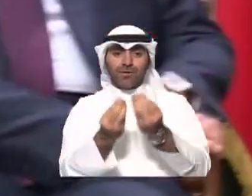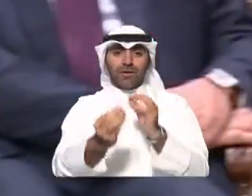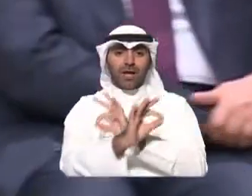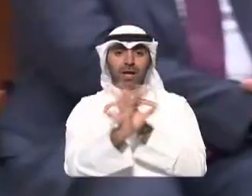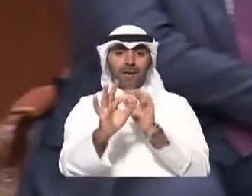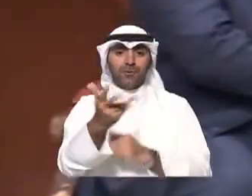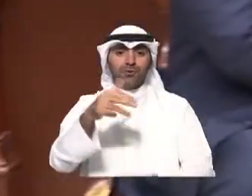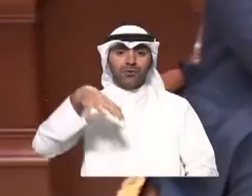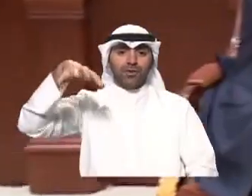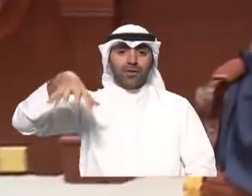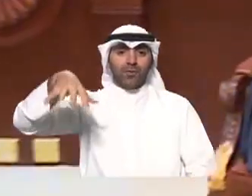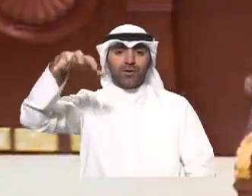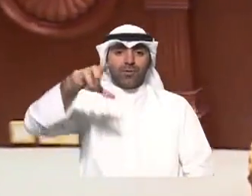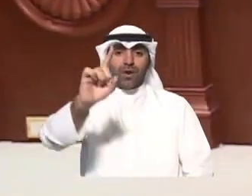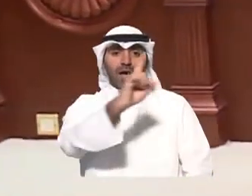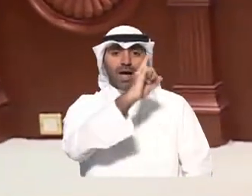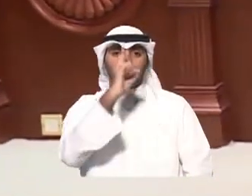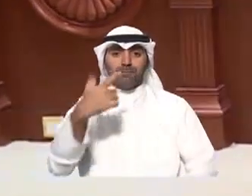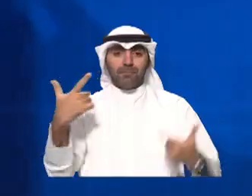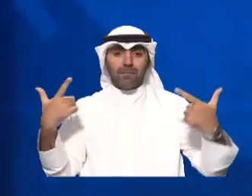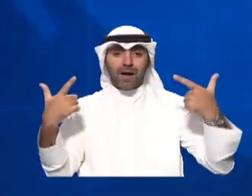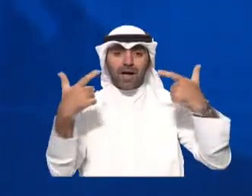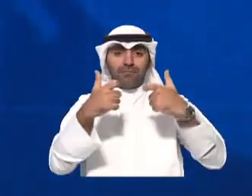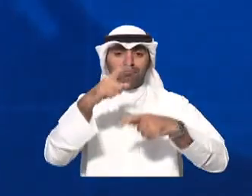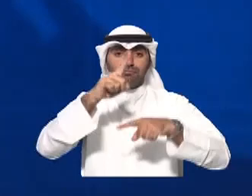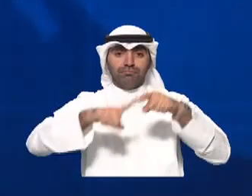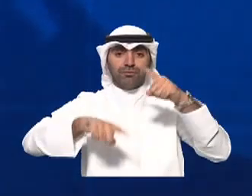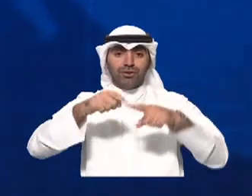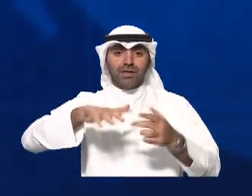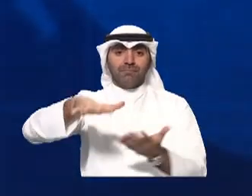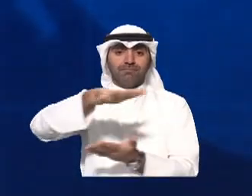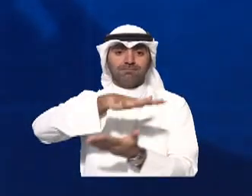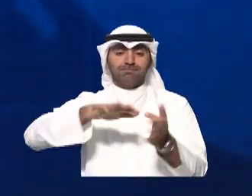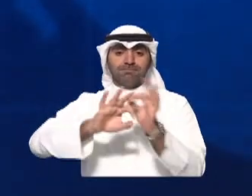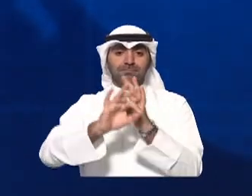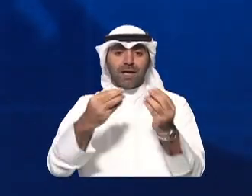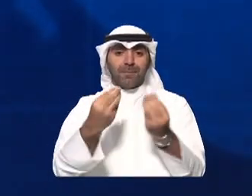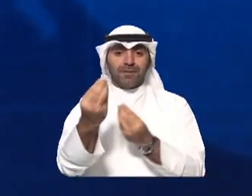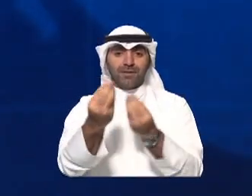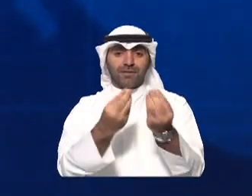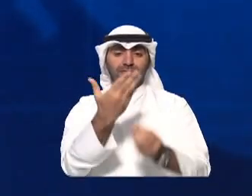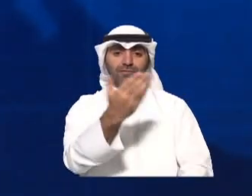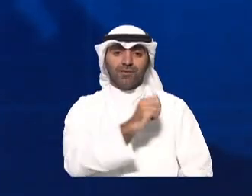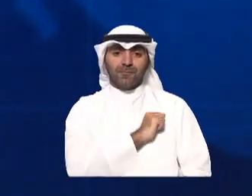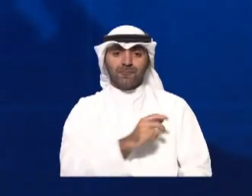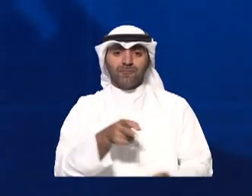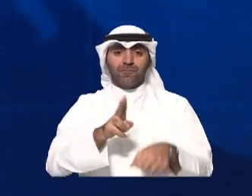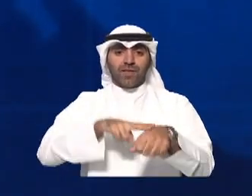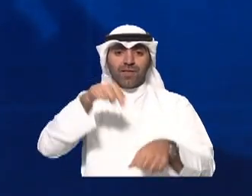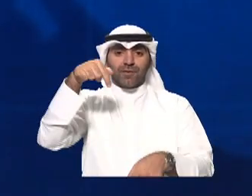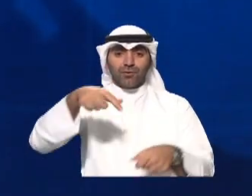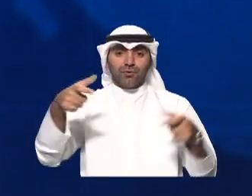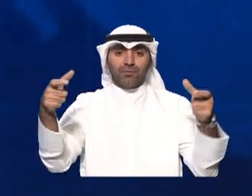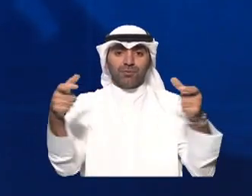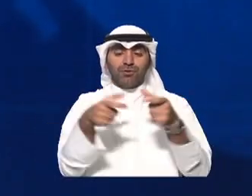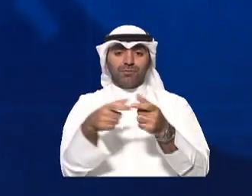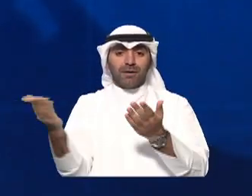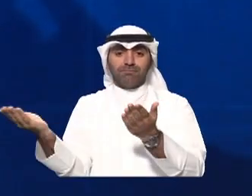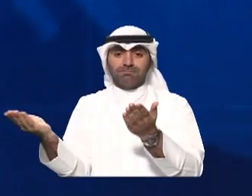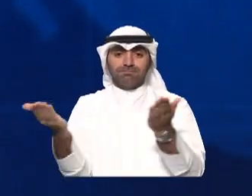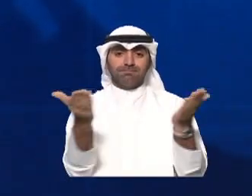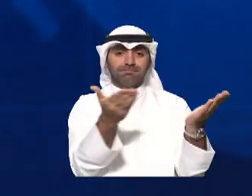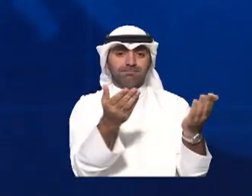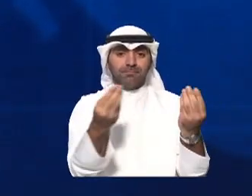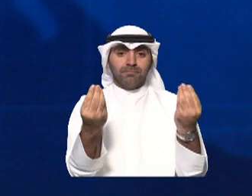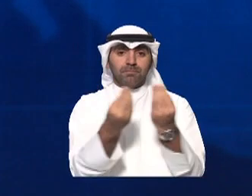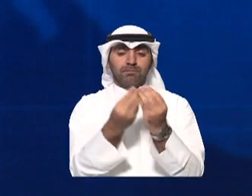الاهتمام المشترك وآخر المستجدات على الساحتين الإقليمية والدولية. حضر المقابلة معالي رئيس المراسم